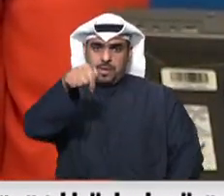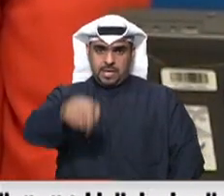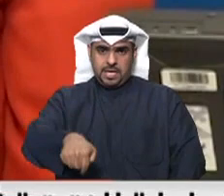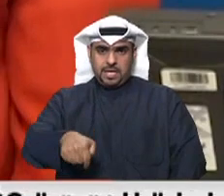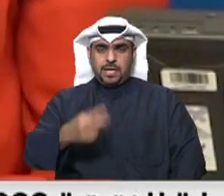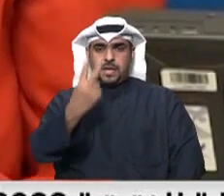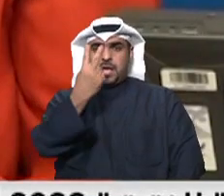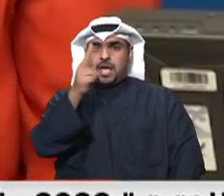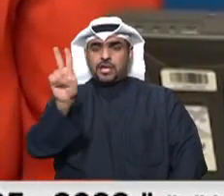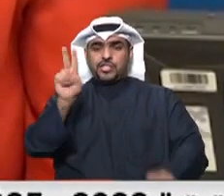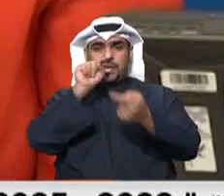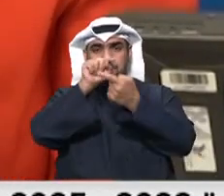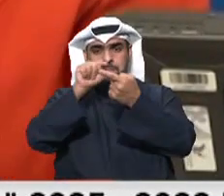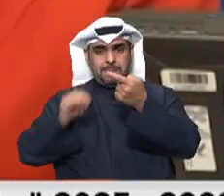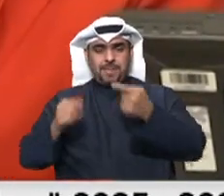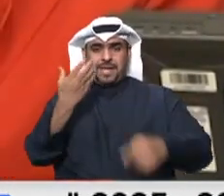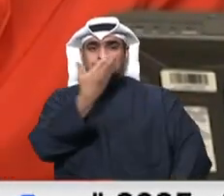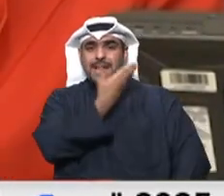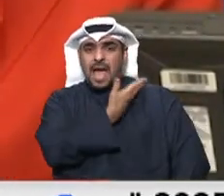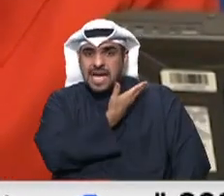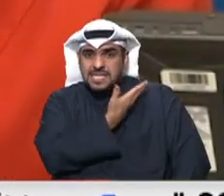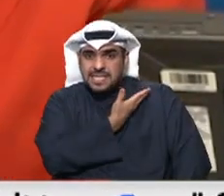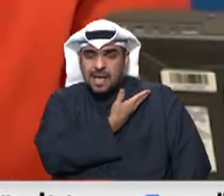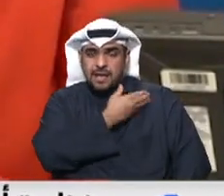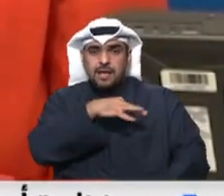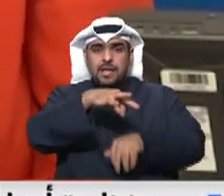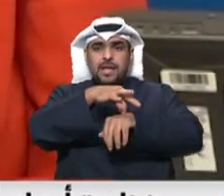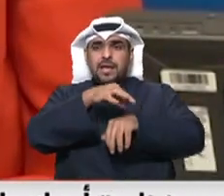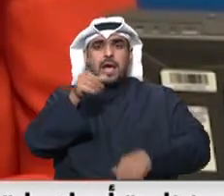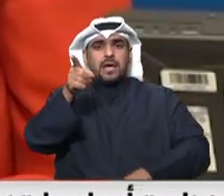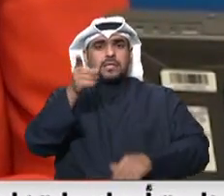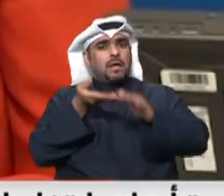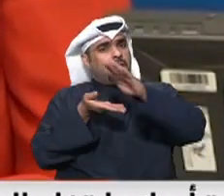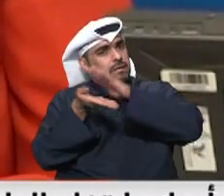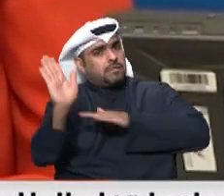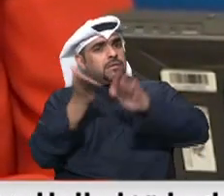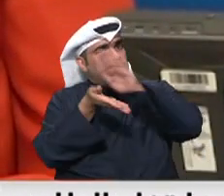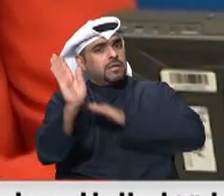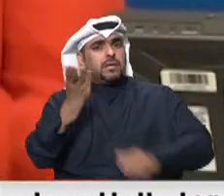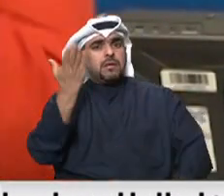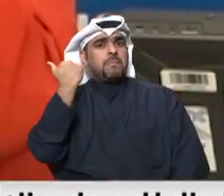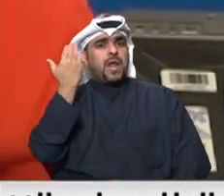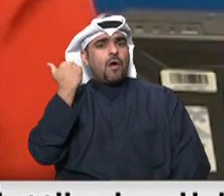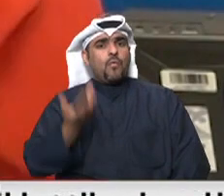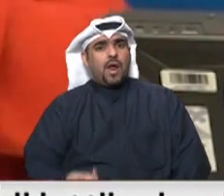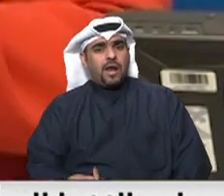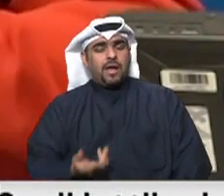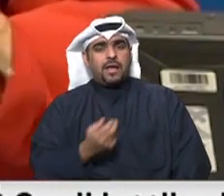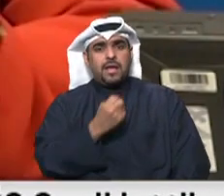من اللاجئين الذين عانوا هم أو عائلاتهم مأساة التهجير عامي